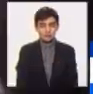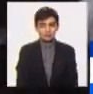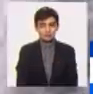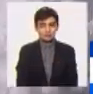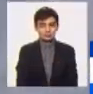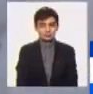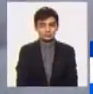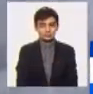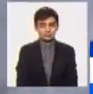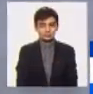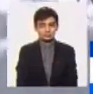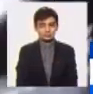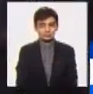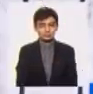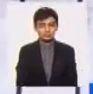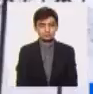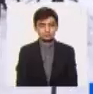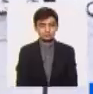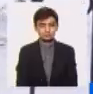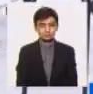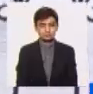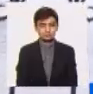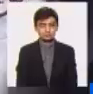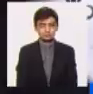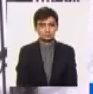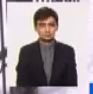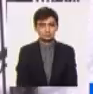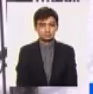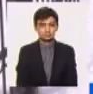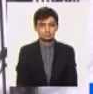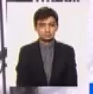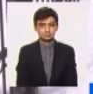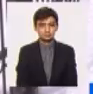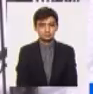Людмила Батюшкина, Ирина Ненашева, Информбюро, Карагандинская область.